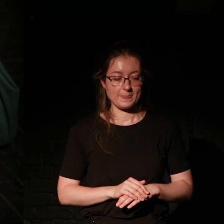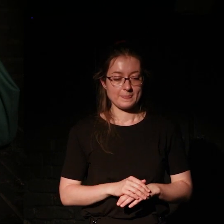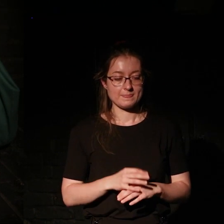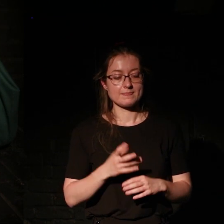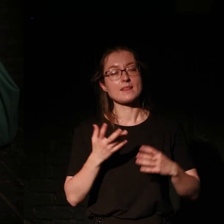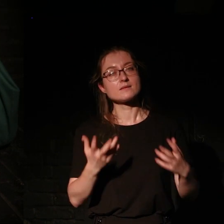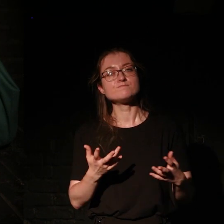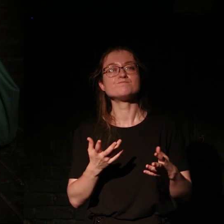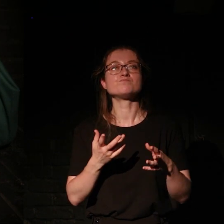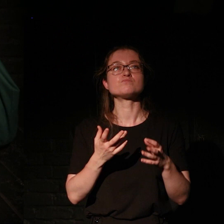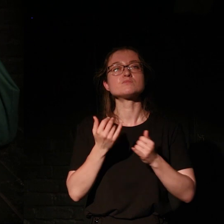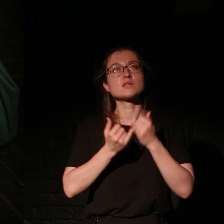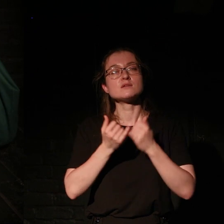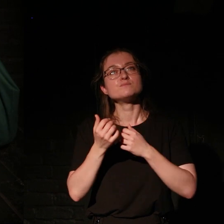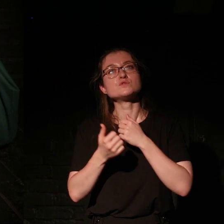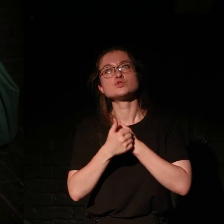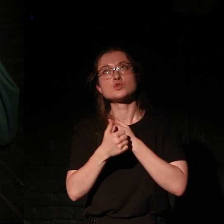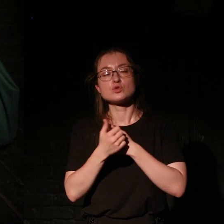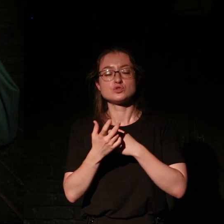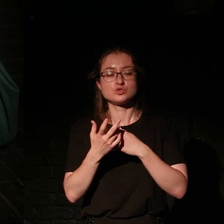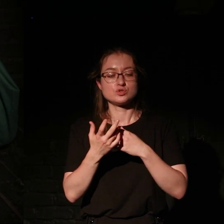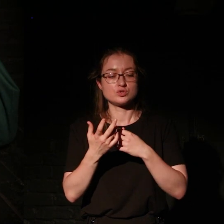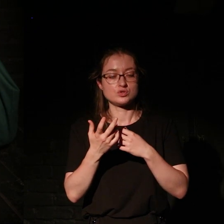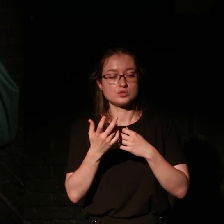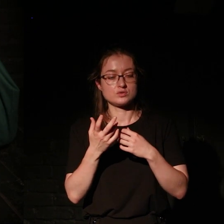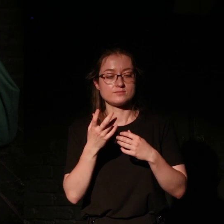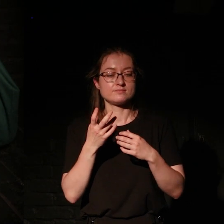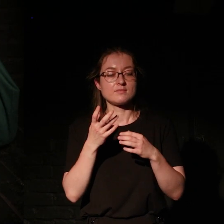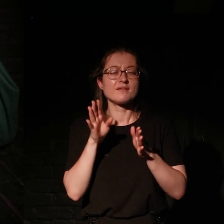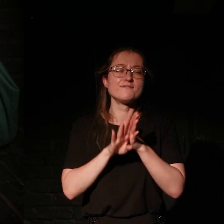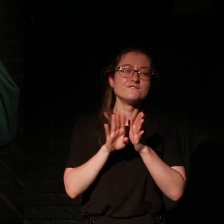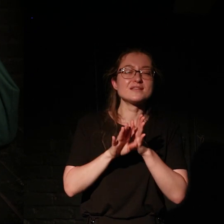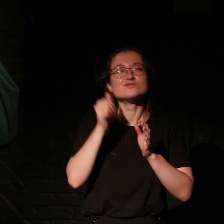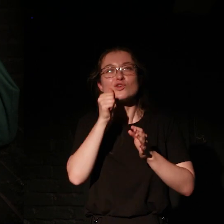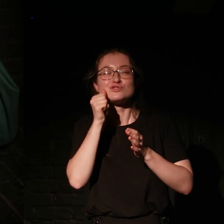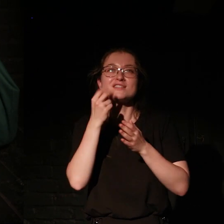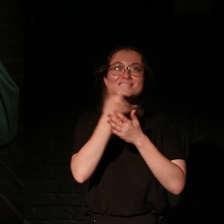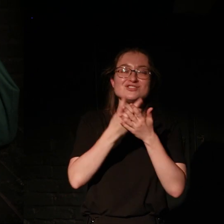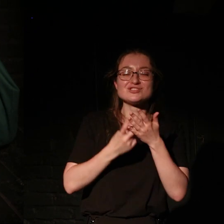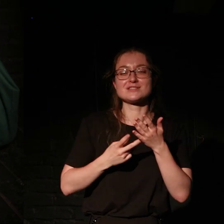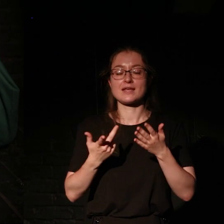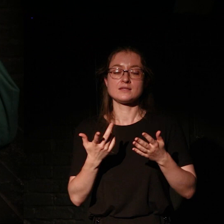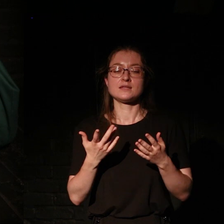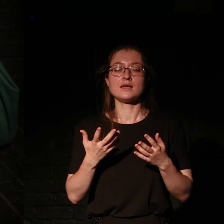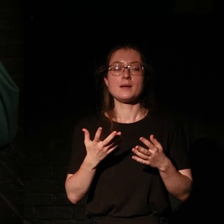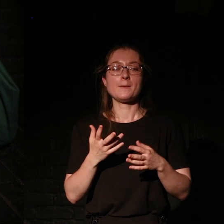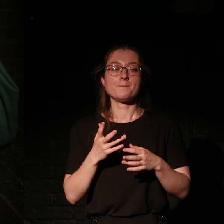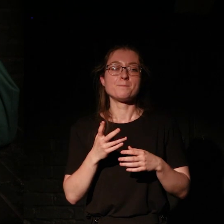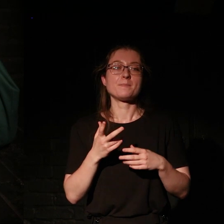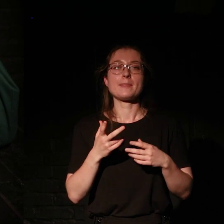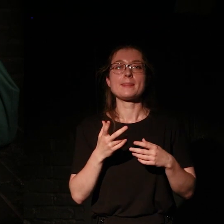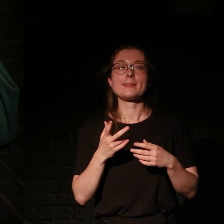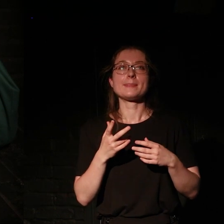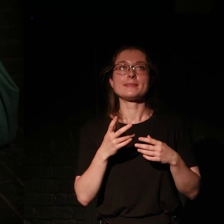czytania, niezbyt wielką inkulturację, natomiast sprawność literacką, ja myślę, że